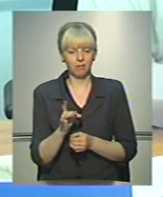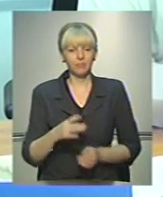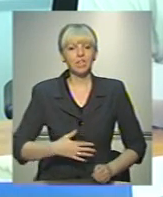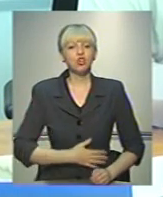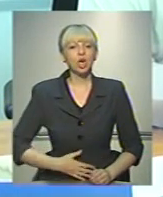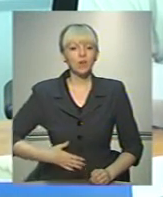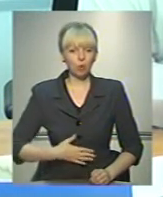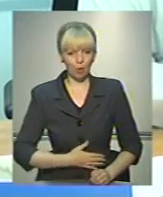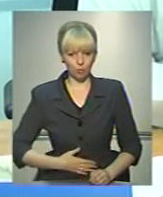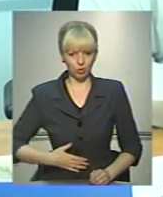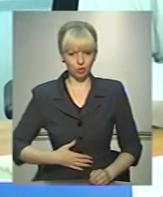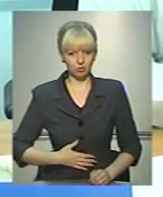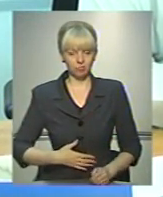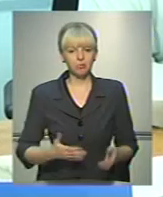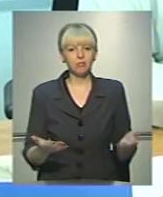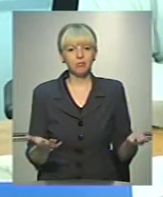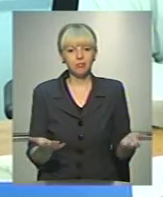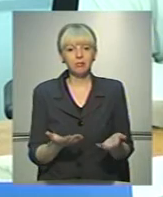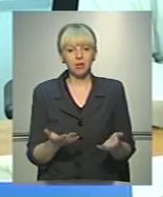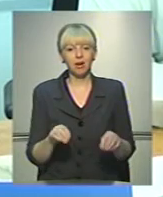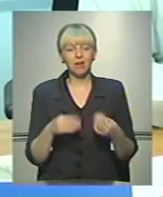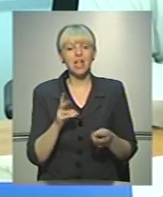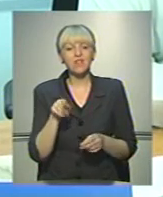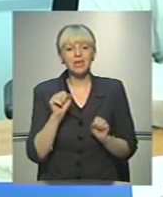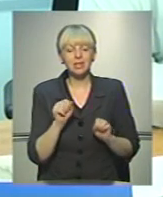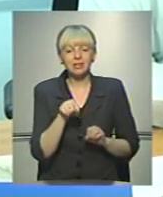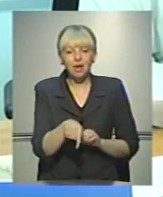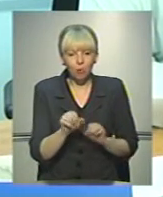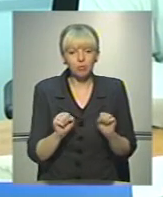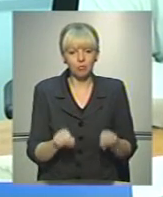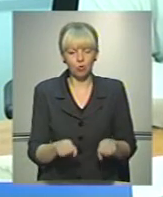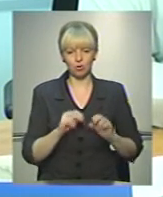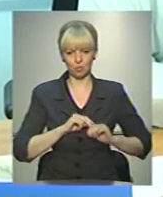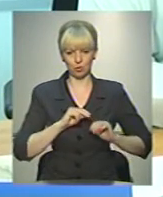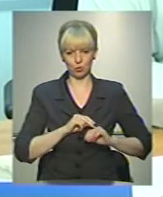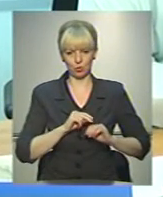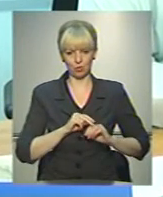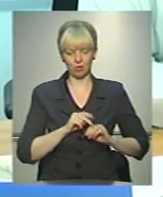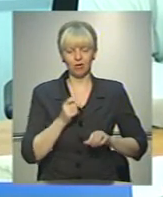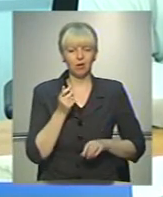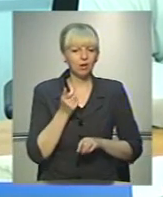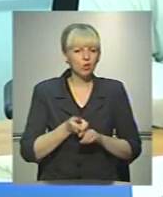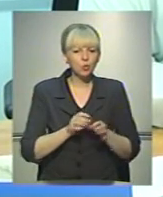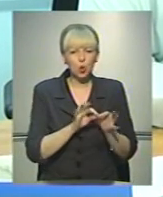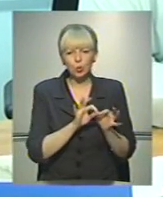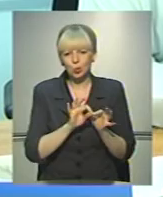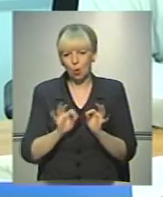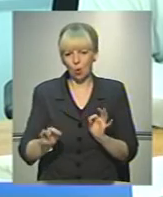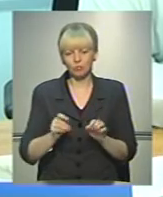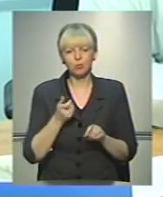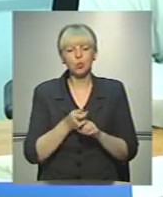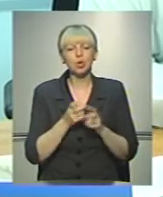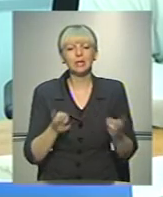черевної порожнини. Ну, який надається, як він там може працювати. Тому що це дуже тонка, дуже